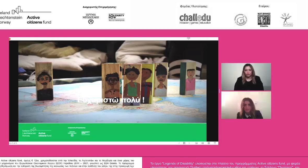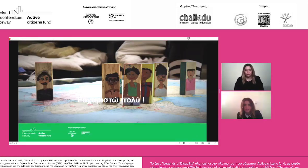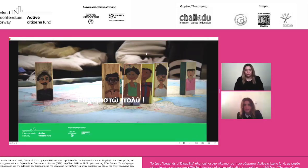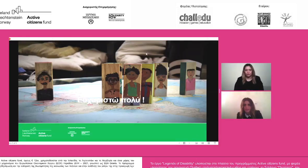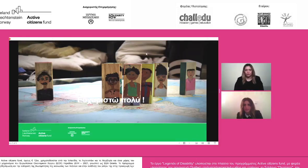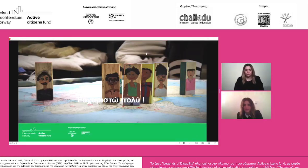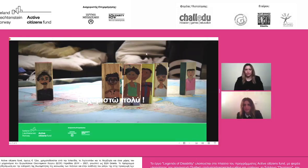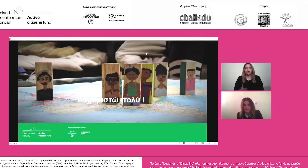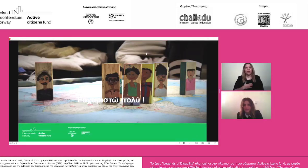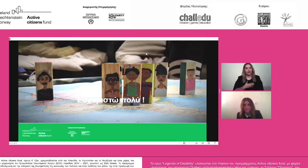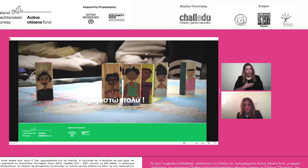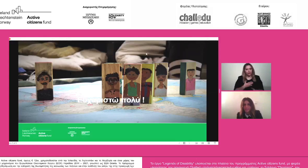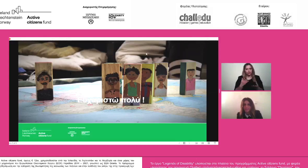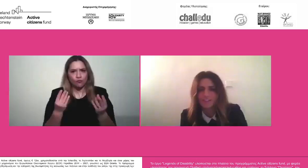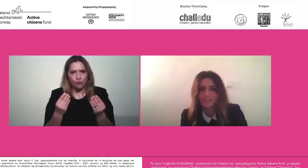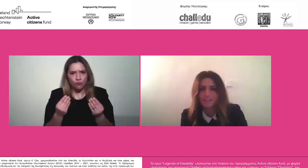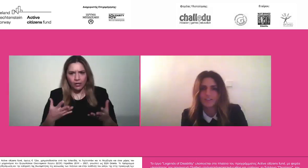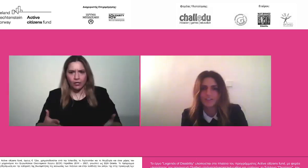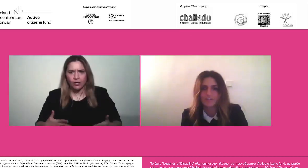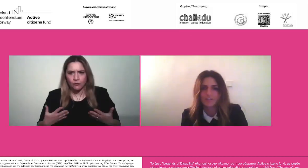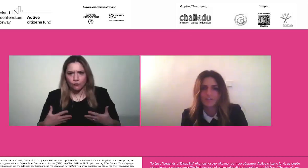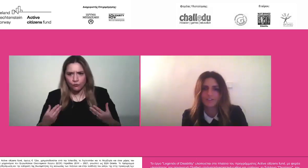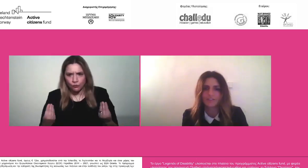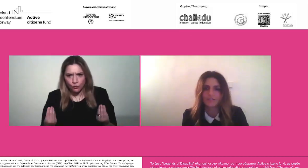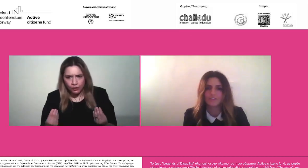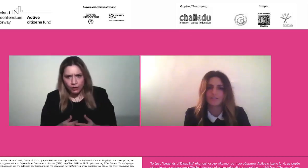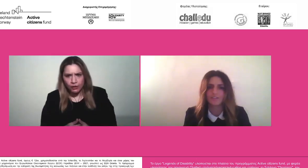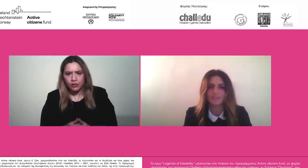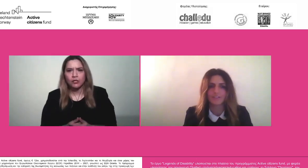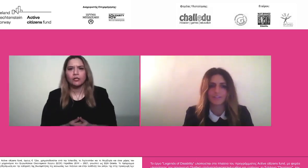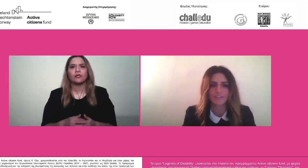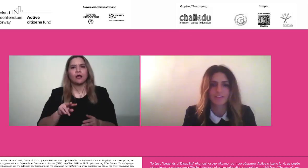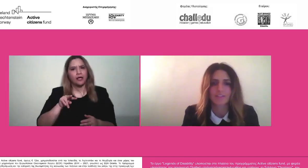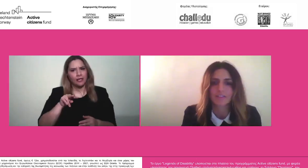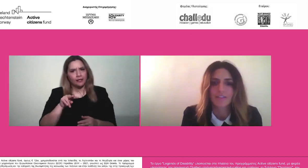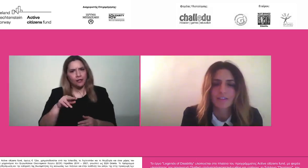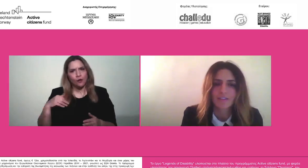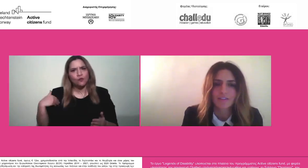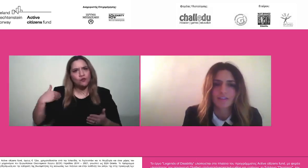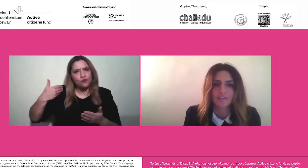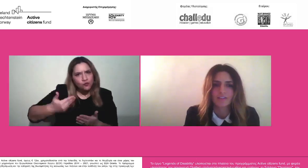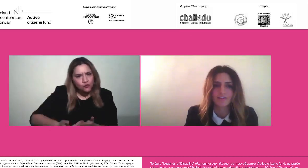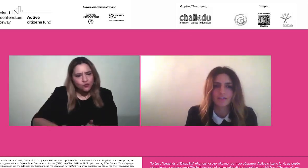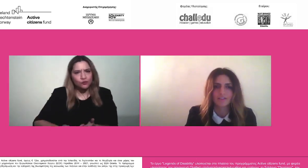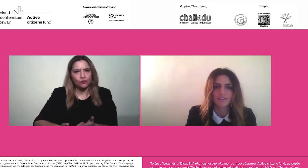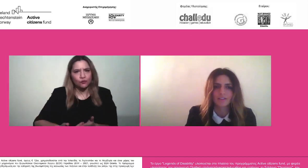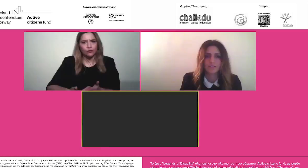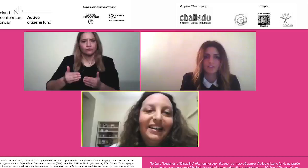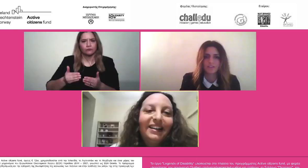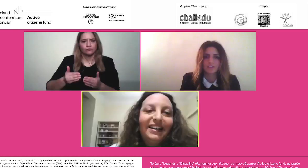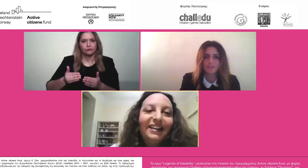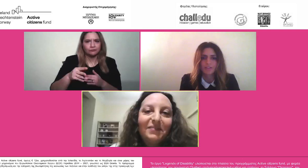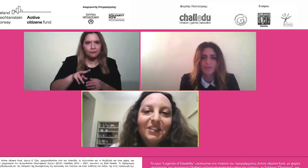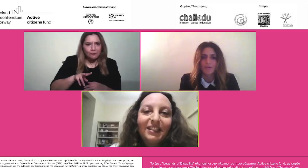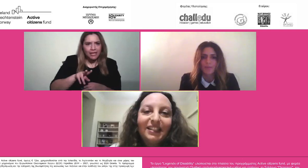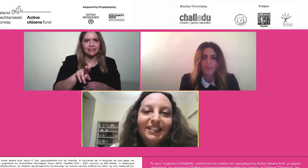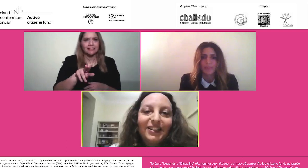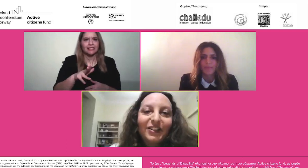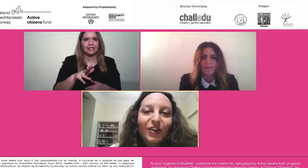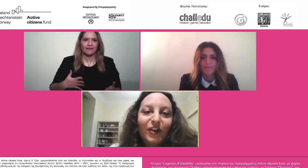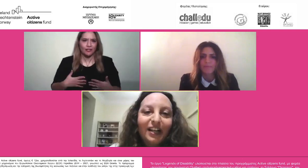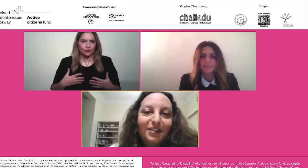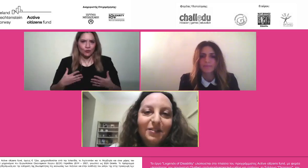Ανώ, ευχαριστούμε εμείς πάρα πολύ που ήσουν δίπλα μας όλο αυτό το διάστημα, ειδικά με